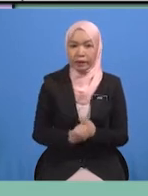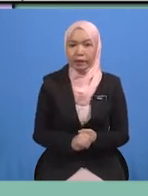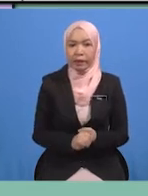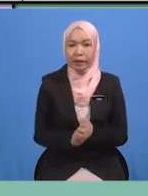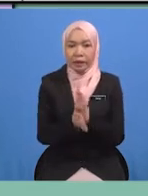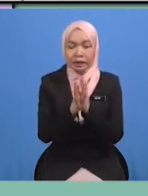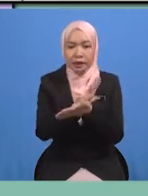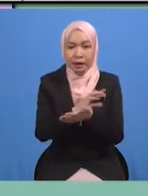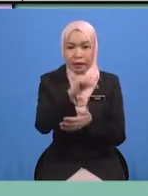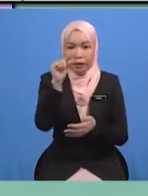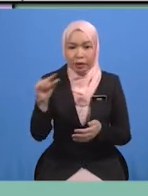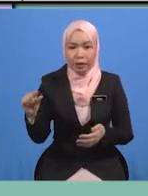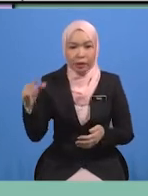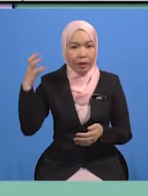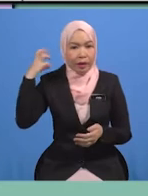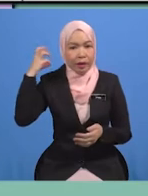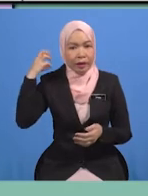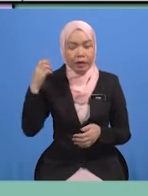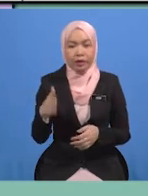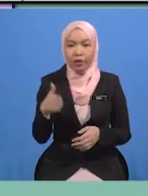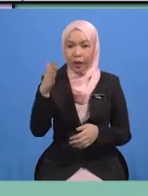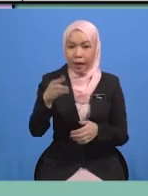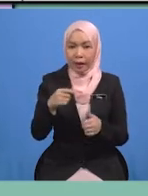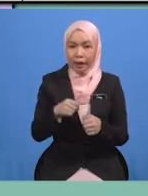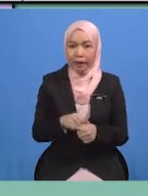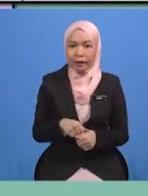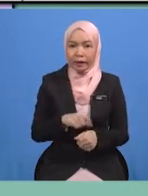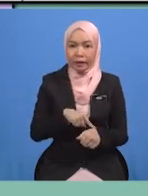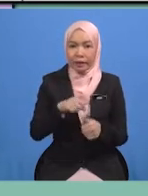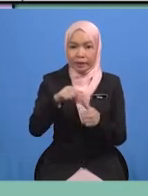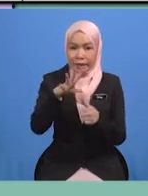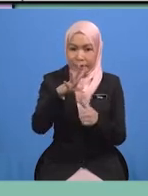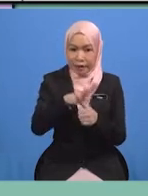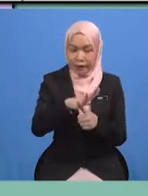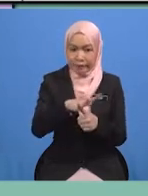gelombang radio yang akan dikesan.